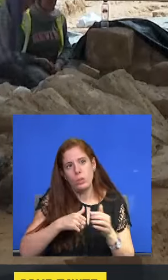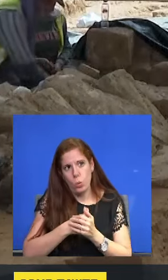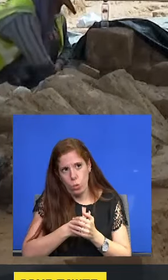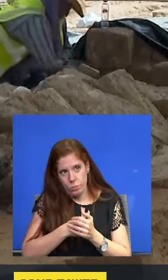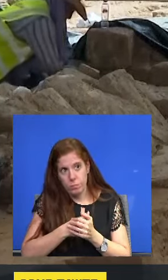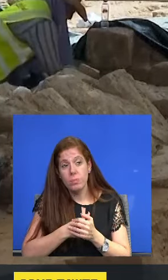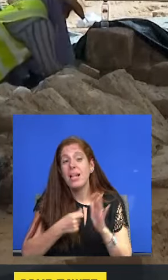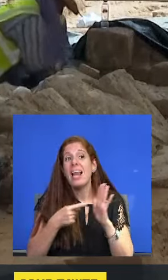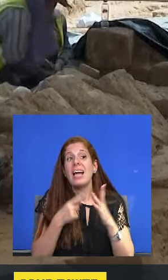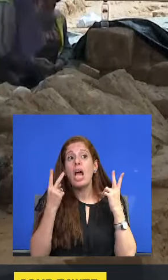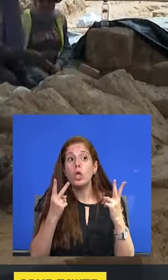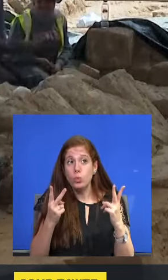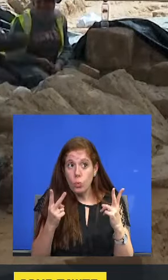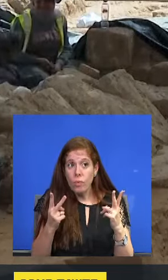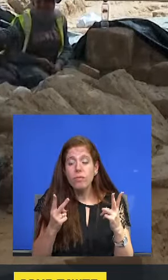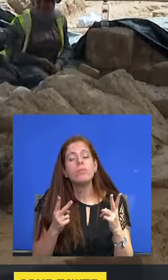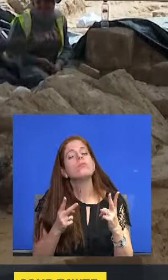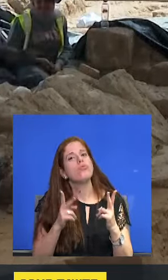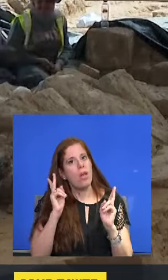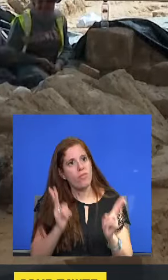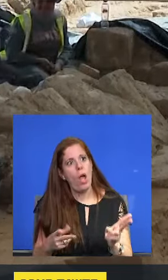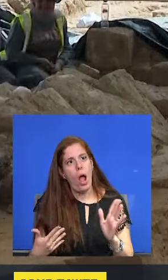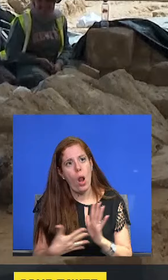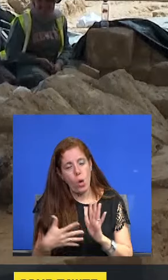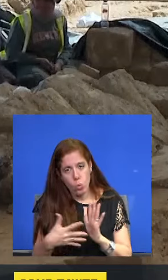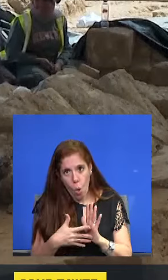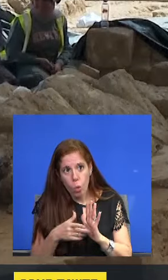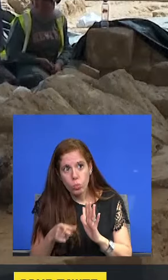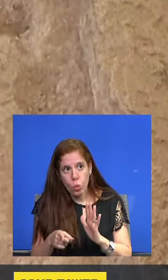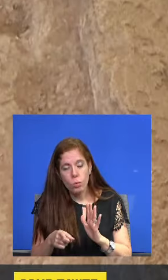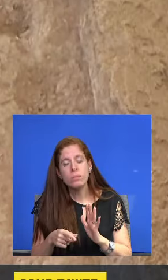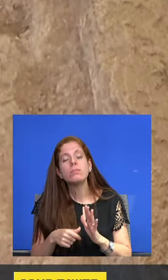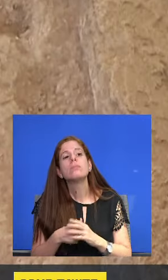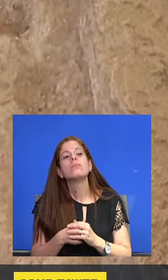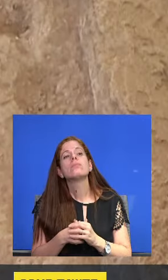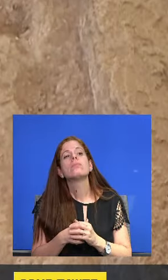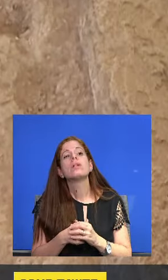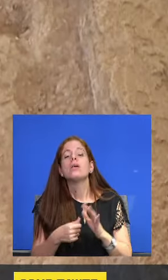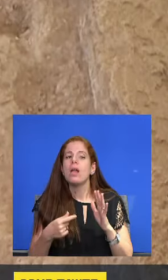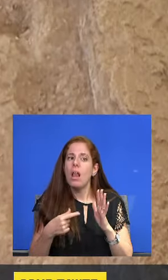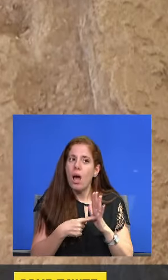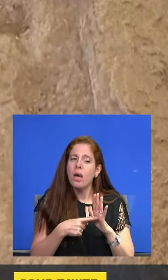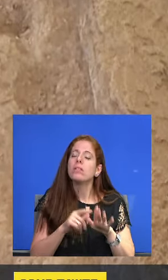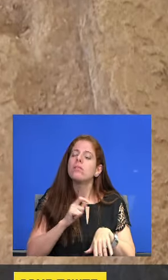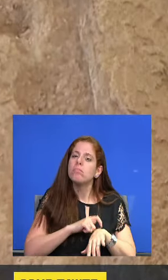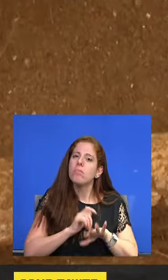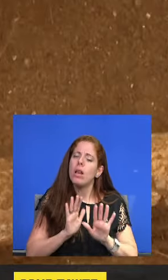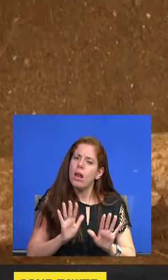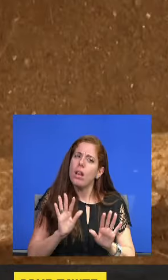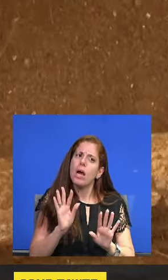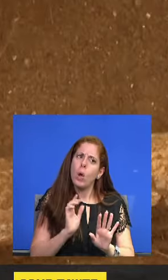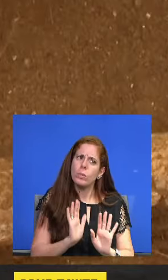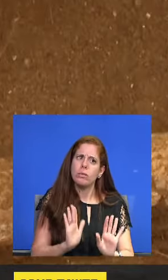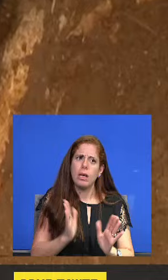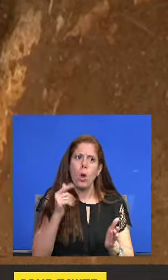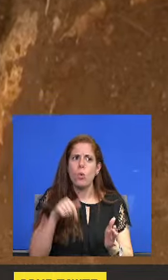C'est pour ça qu'il est très important en fait de pouvoir l'étudier. Donc nous avons pris du temps, hein, nous sommes ici depuis